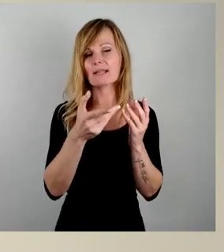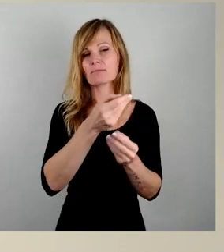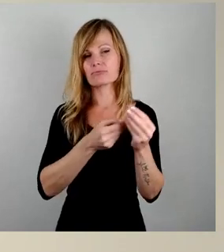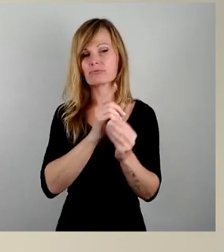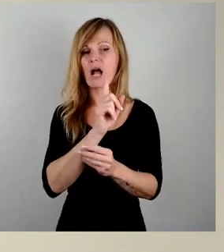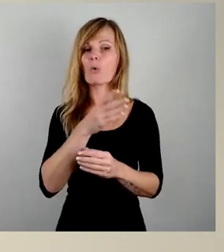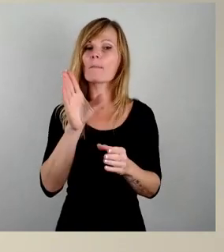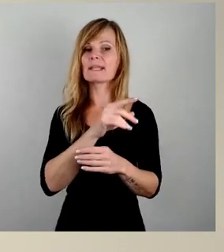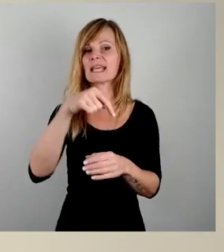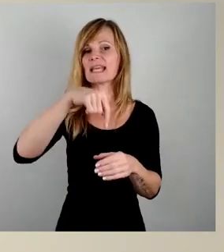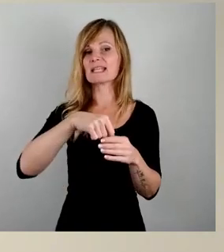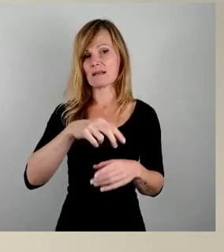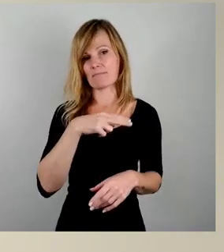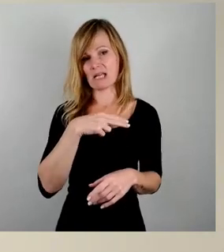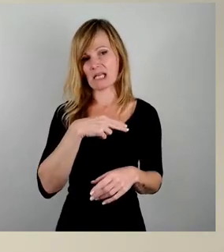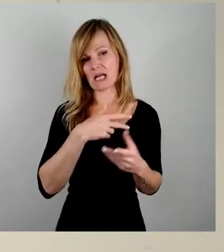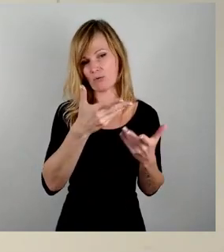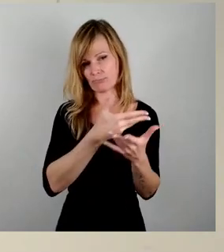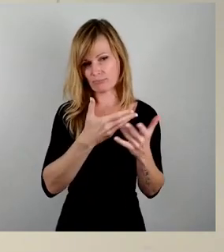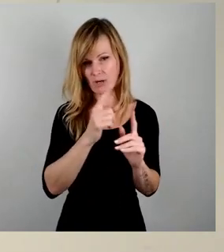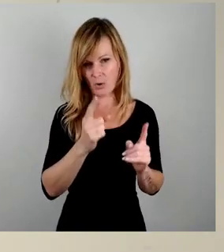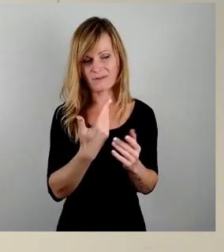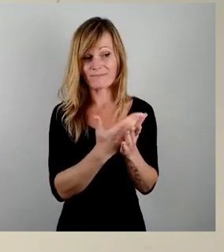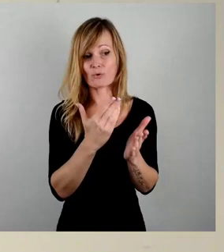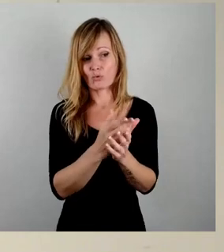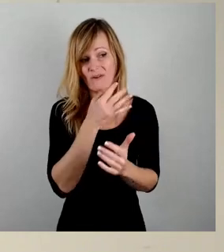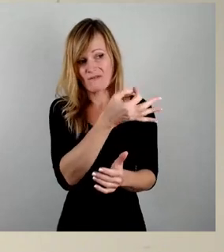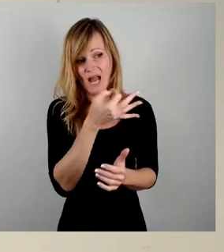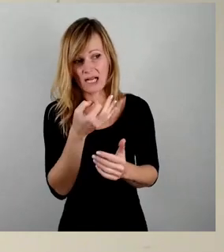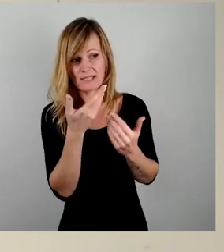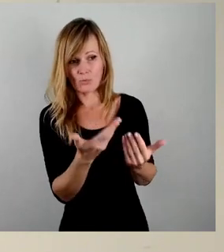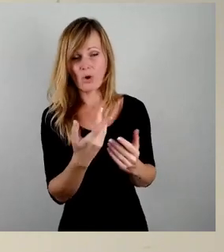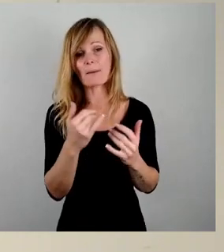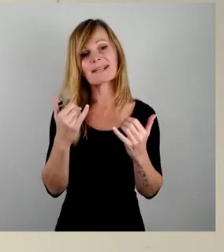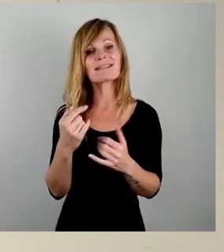der Frage auch formuliert haben, aber derzeit andere